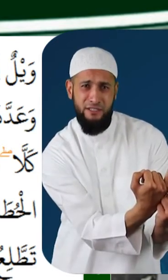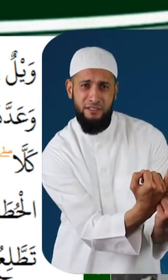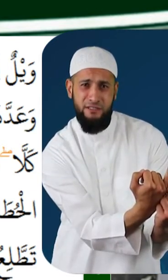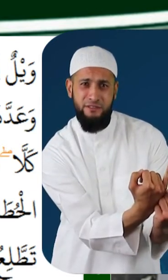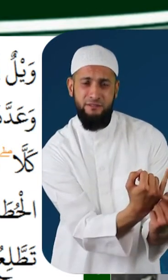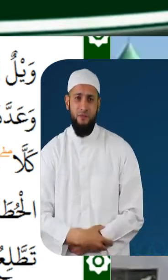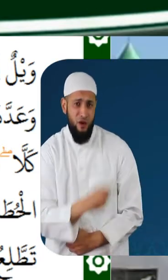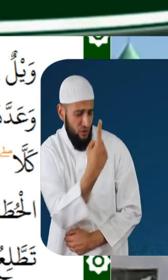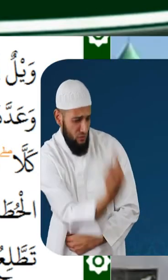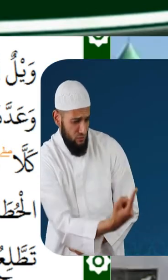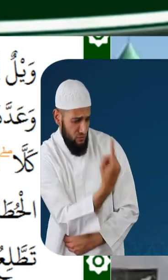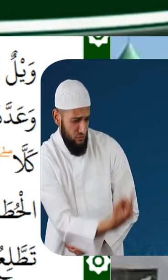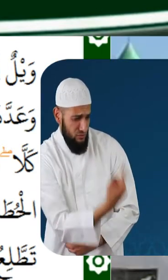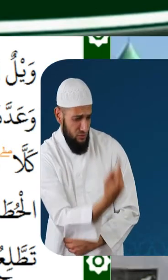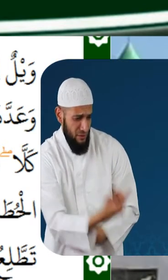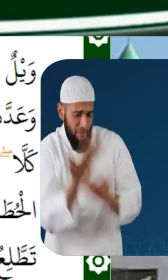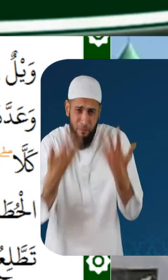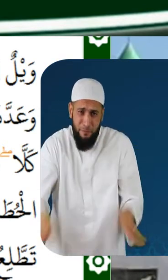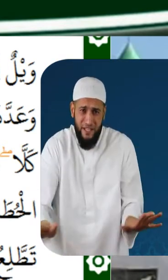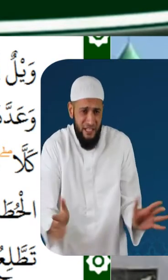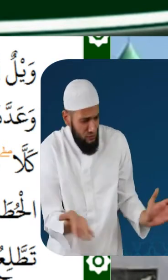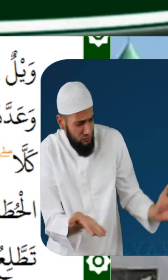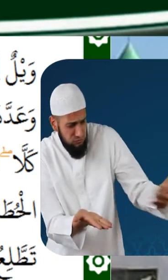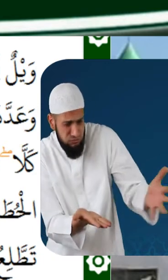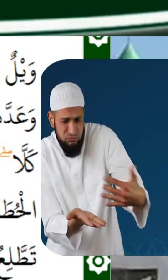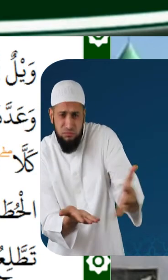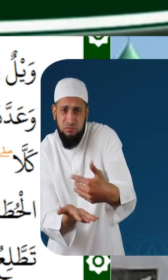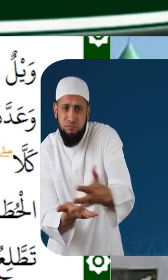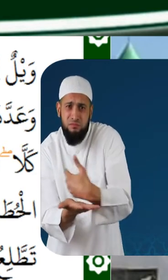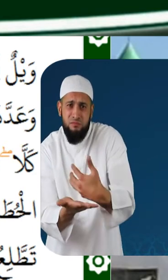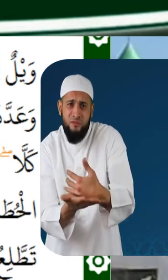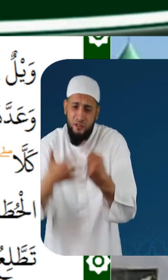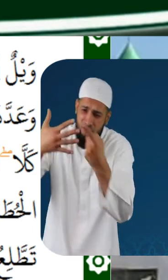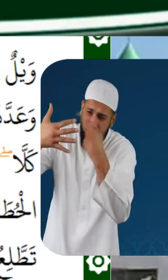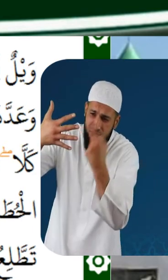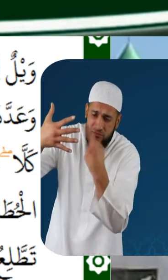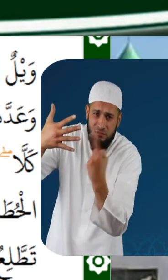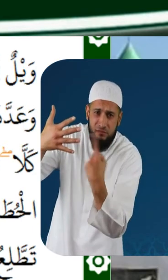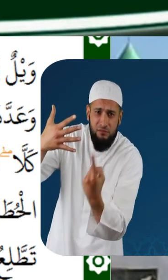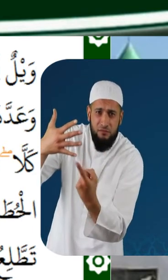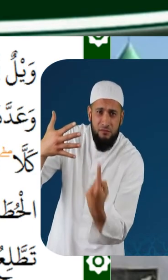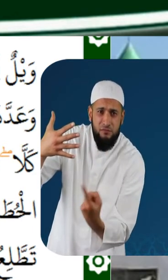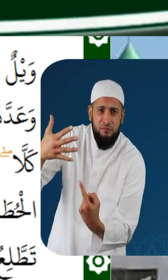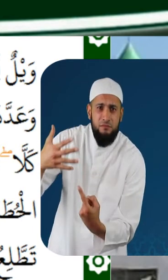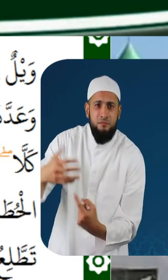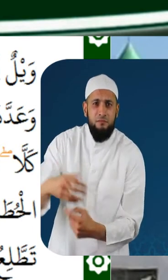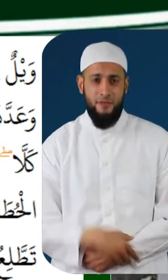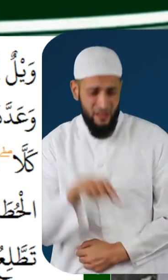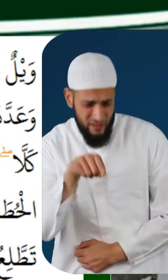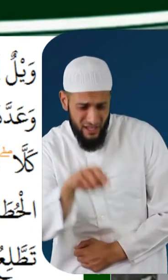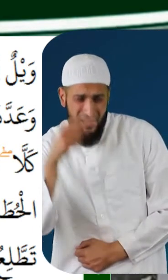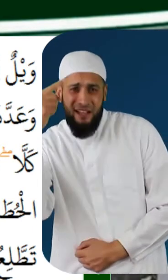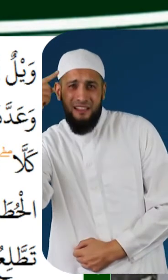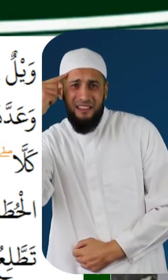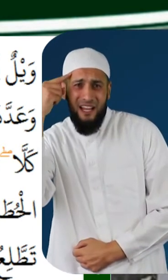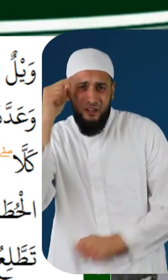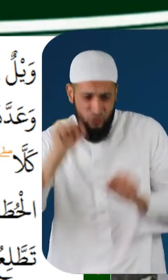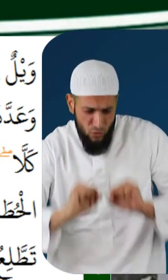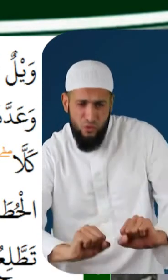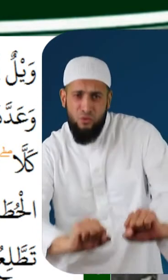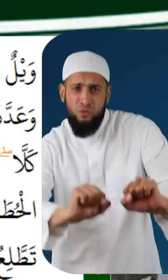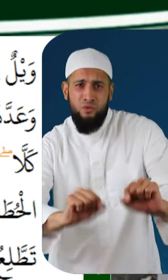اشتركوا في القناة الذي جمع مالا وعدادا